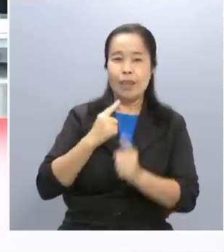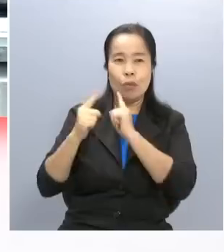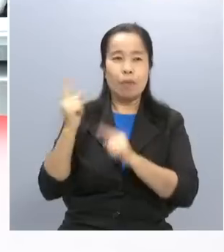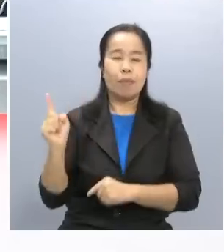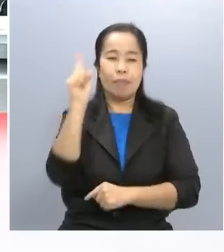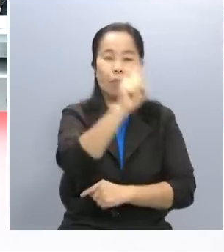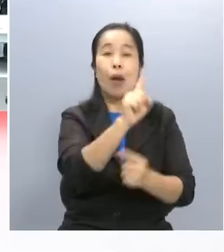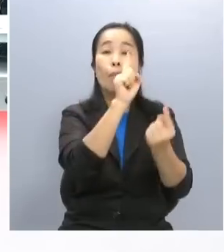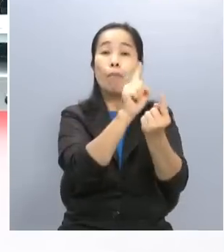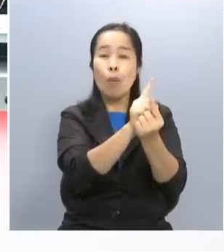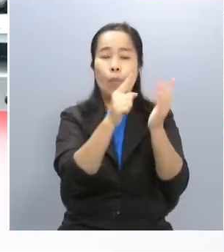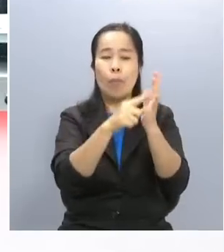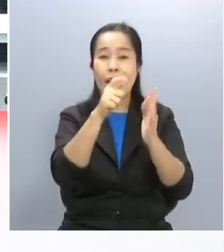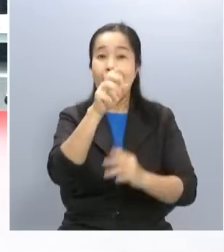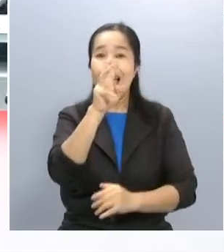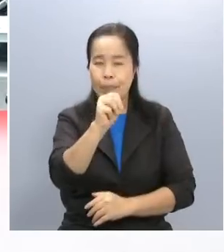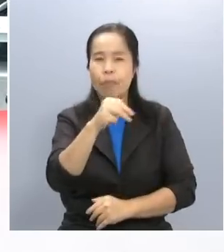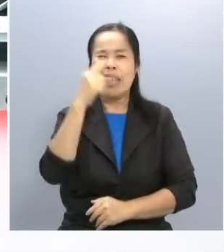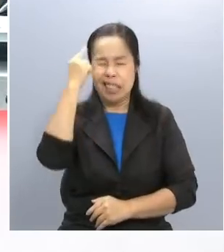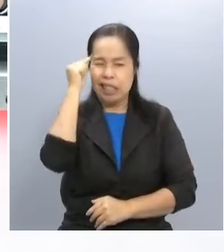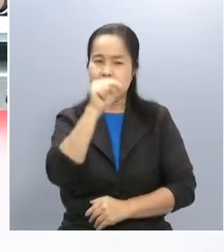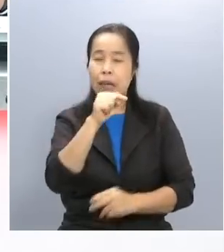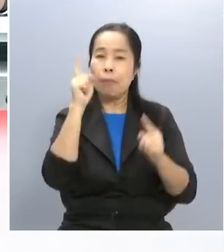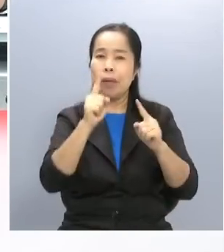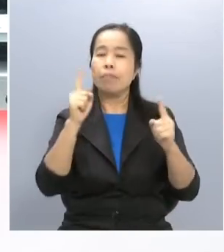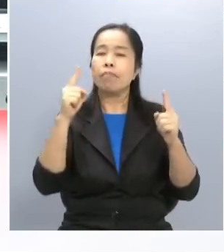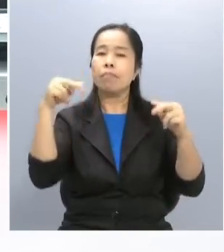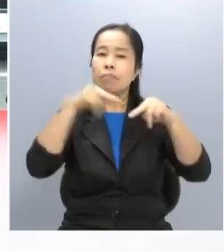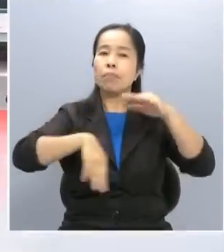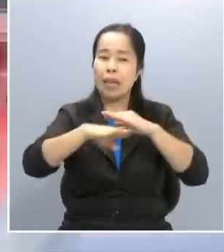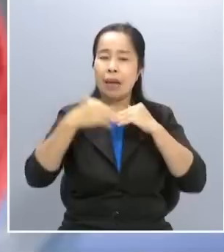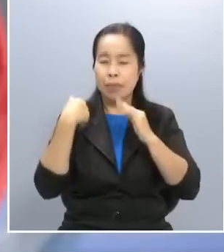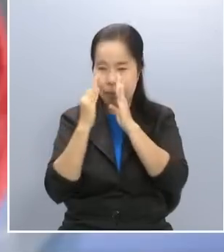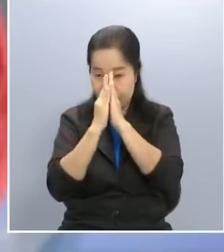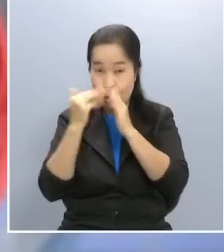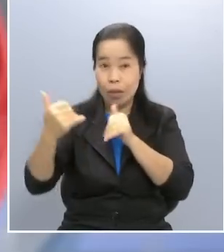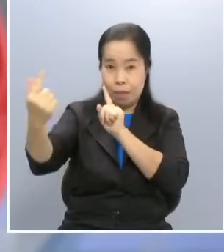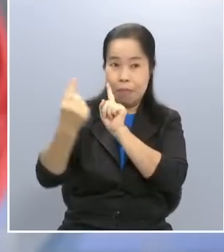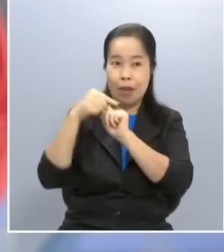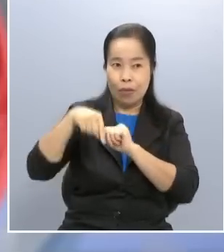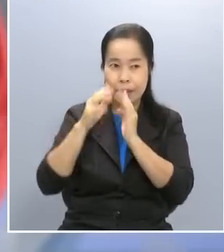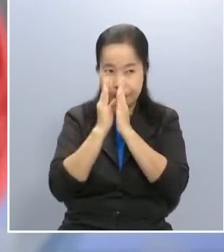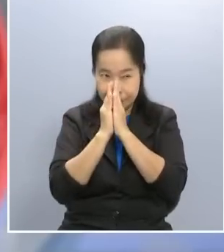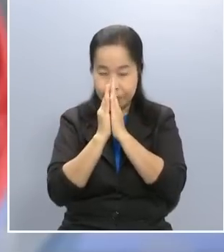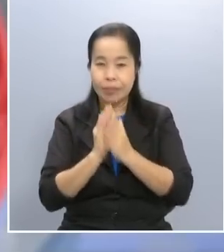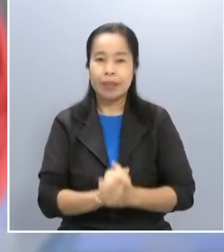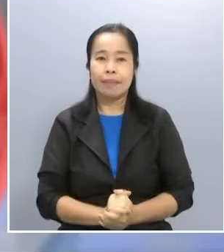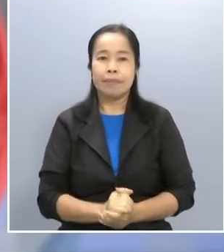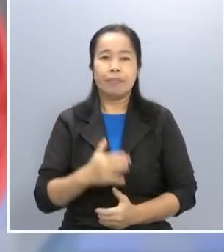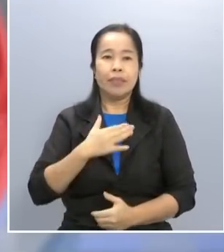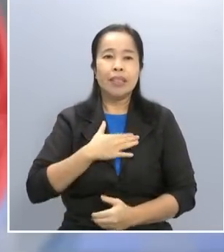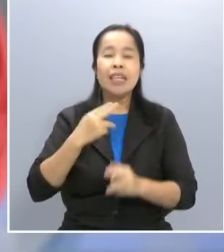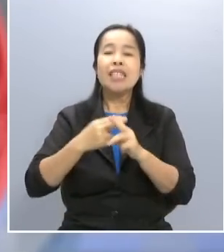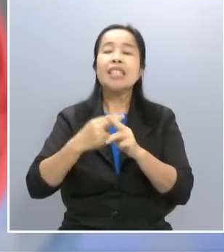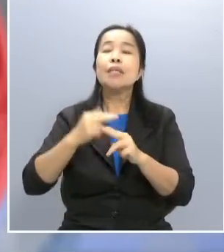อมนะฮะแล้วเชื่อว่าน่าจะเป็นหนึ่งในพยานของแอมนะฮะวันนี้มานั่งกับเราสวัสดีนะครับพี่ครับ สวัสดีค่ะ ผมขออนุญาตเรียกพี่กอแล้วกันน